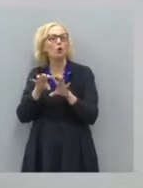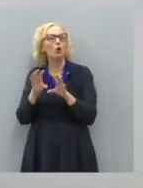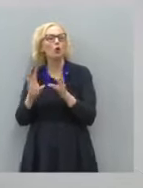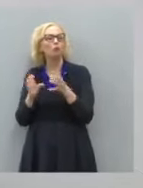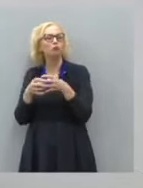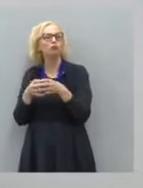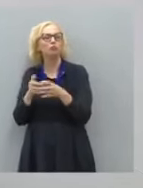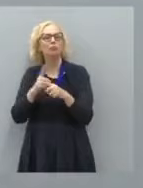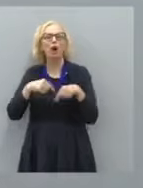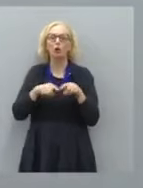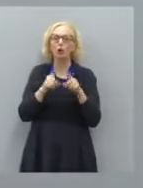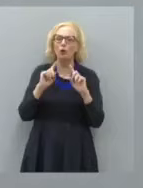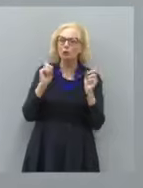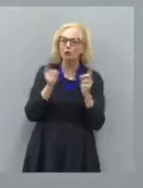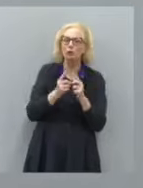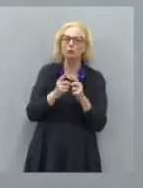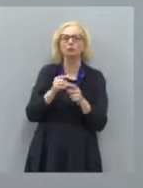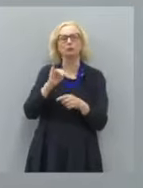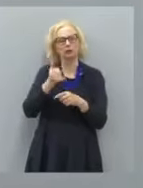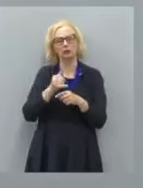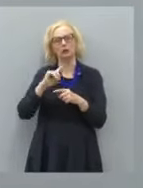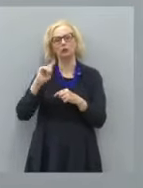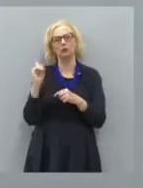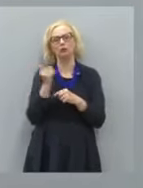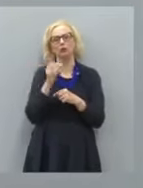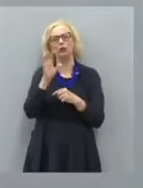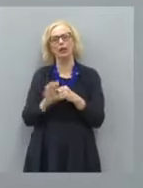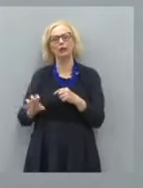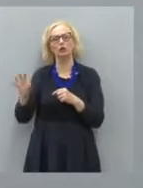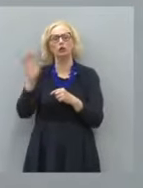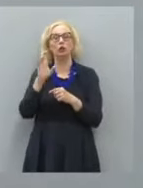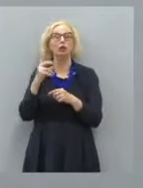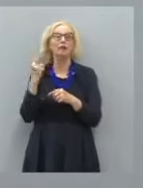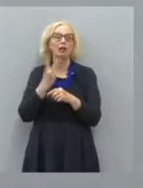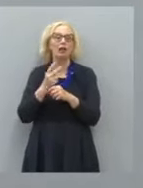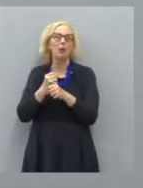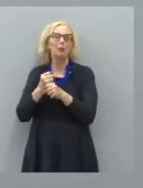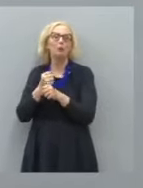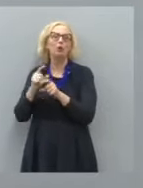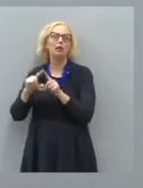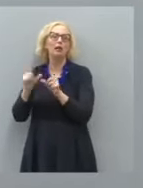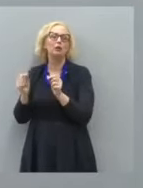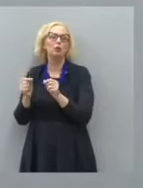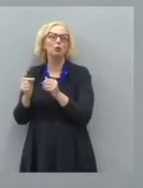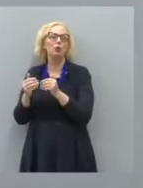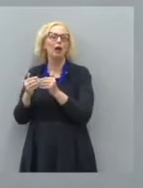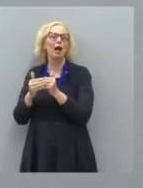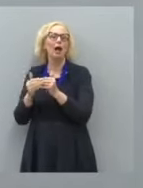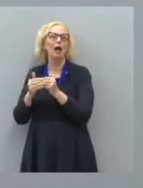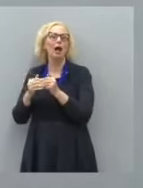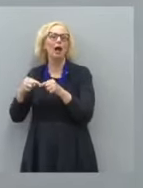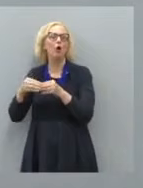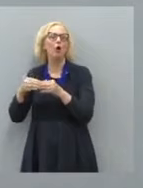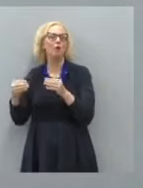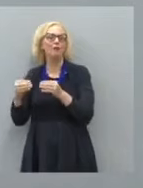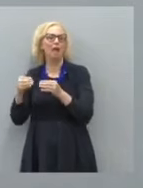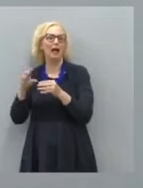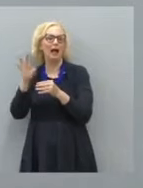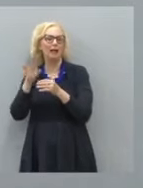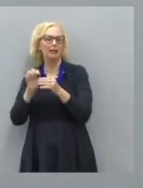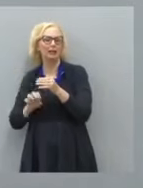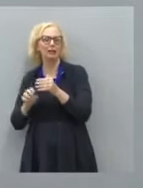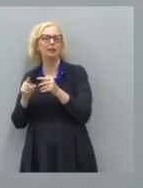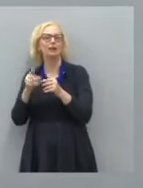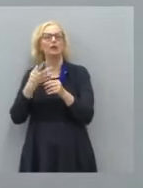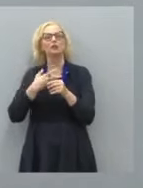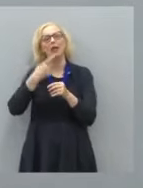sicuramente per tutte le regioni piemonte e liguria ha fatto perché sono due regioni confinanti hanno una tipologia di turismo